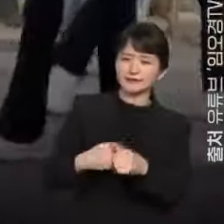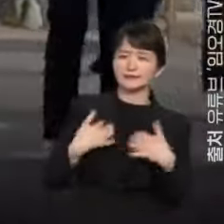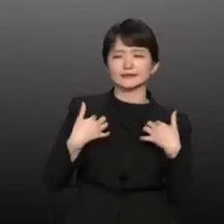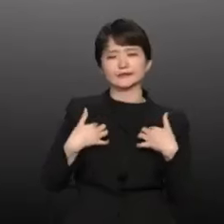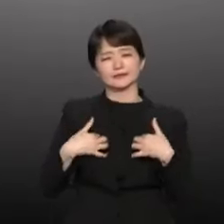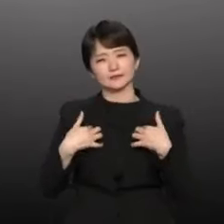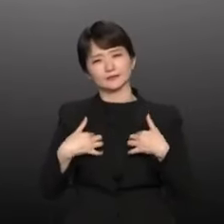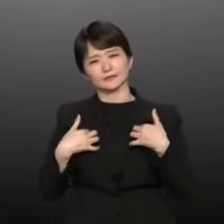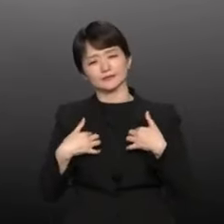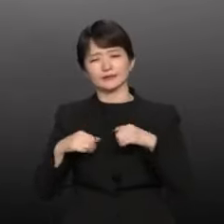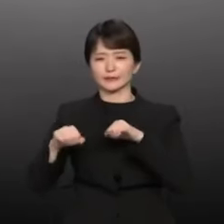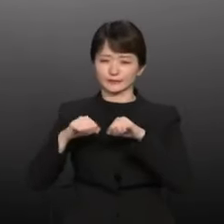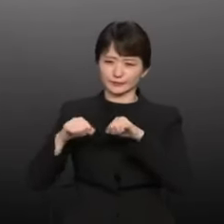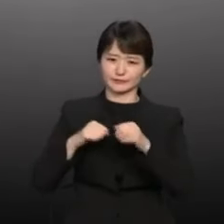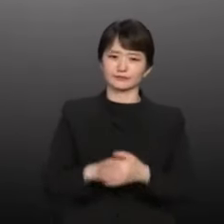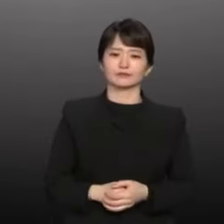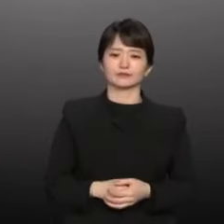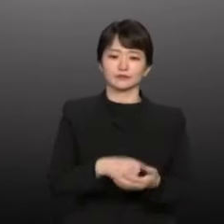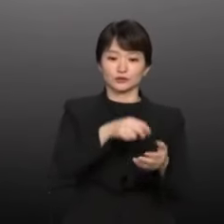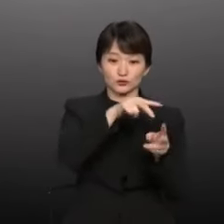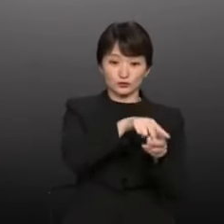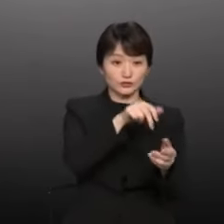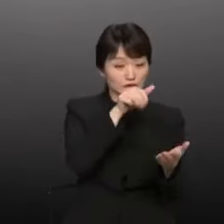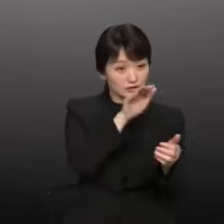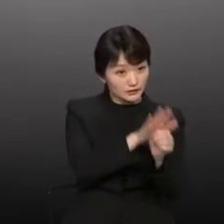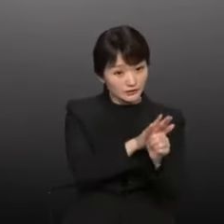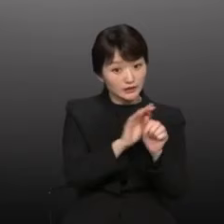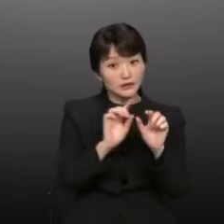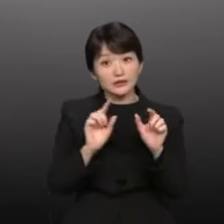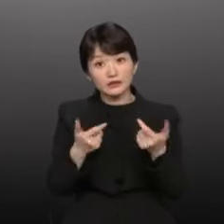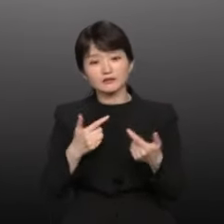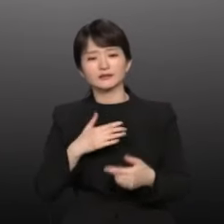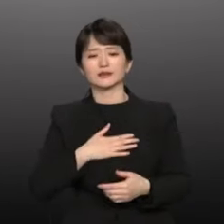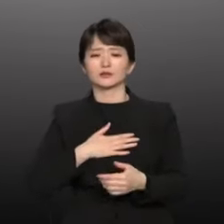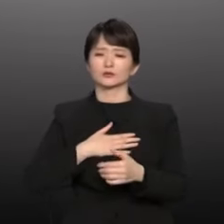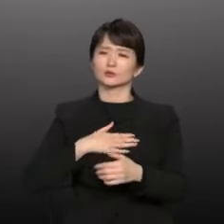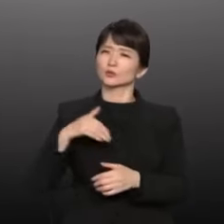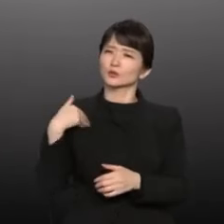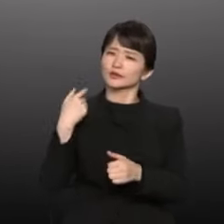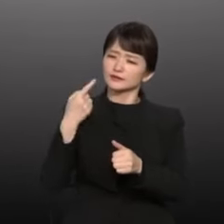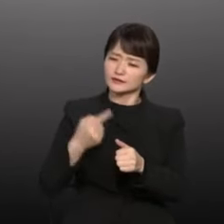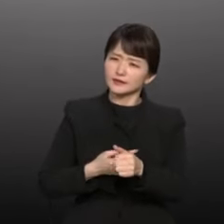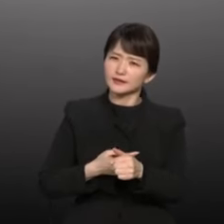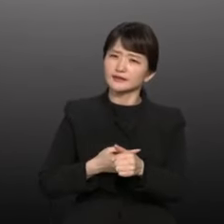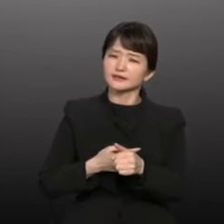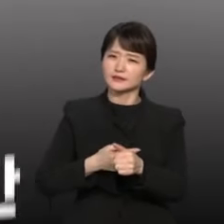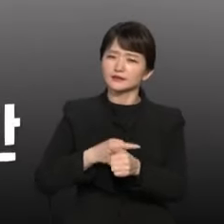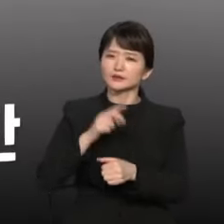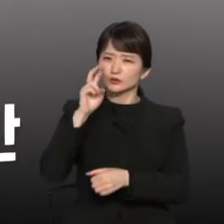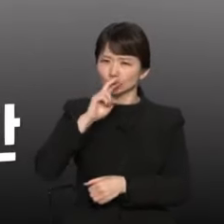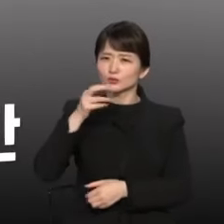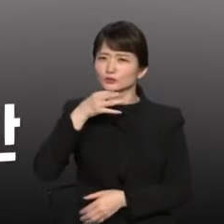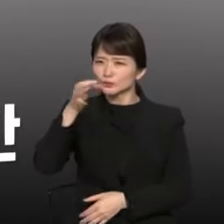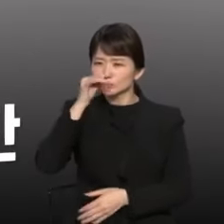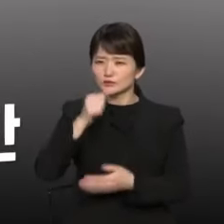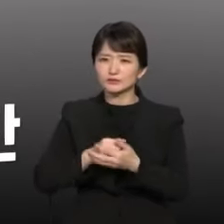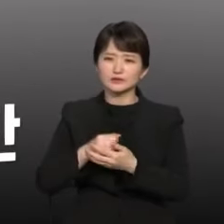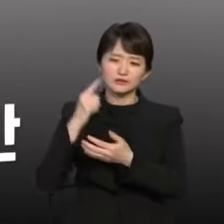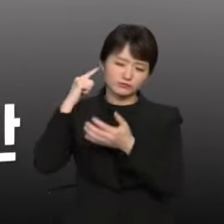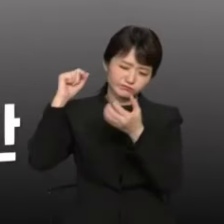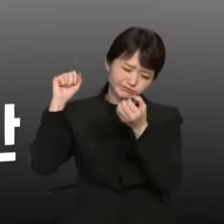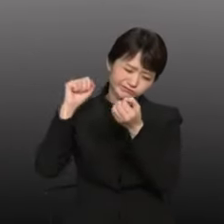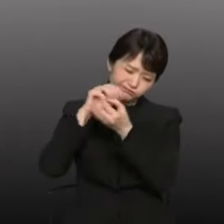할까요? 후보를 지지하든 안 하든 나도 모르게 흥얼흥얼 따라 부른 적 있을 겁니다. 소음 공예라는